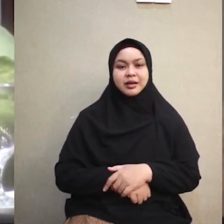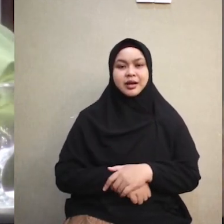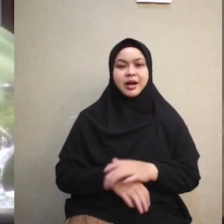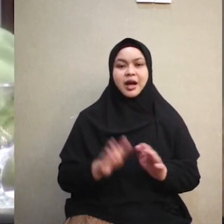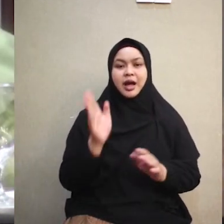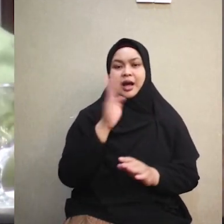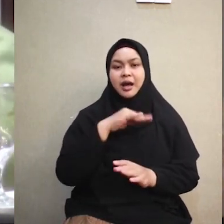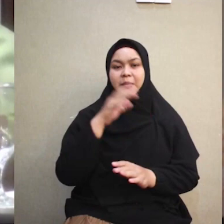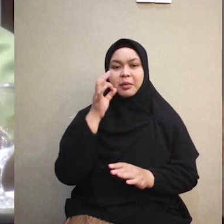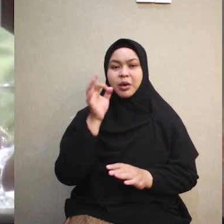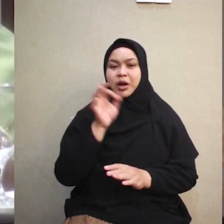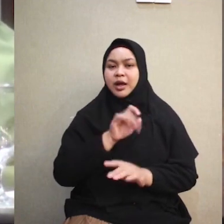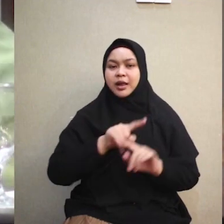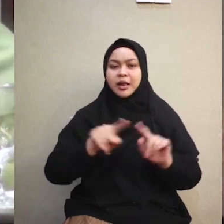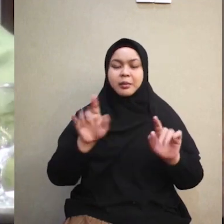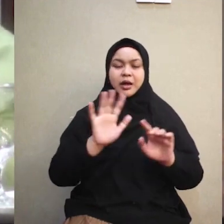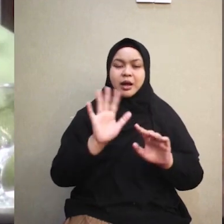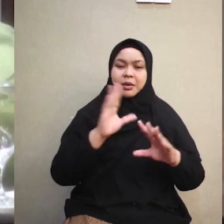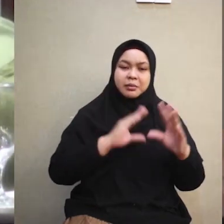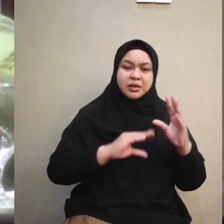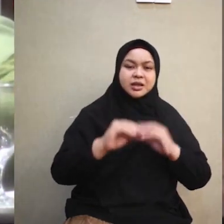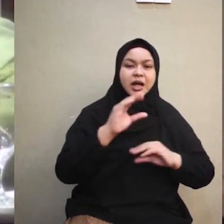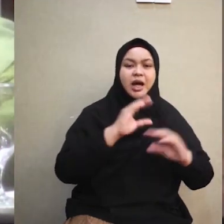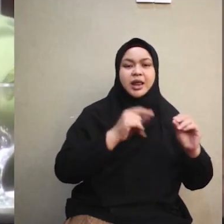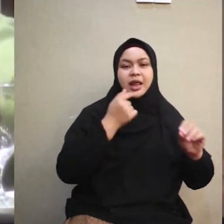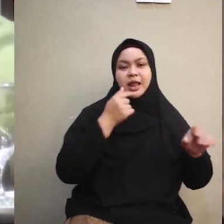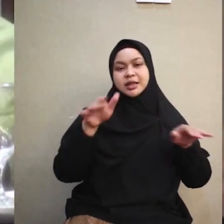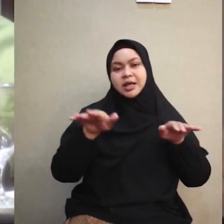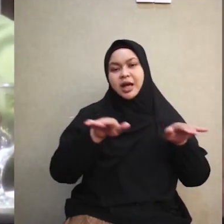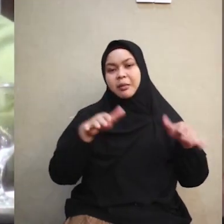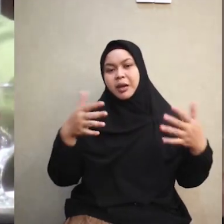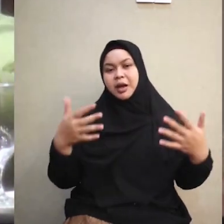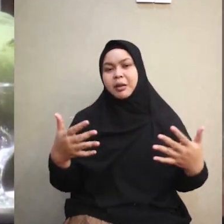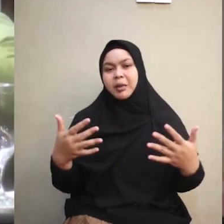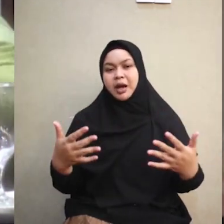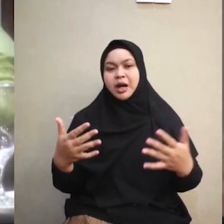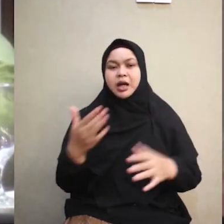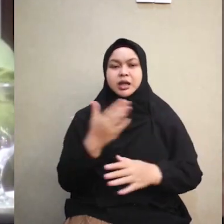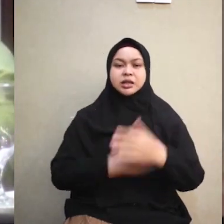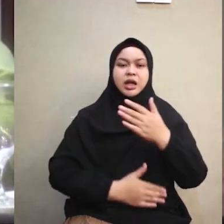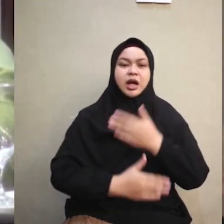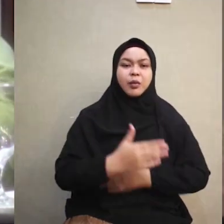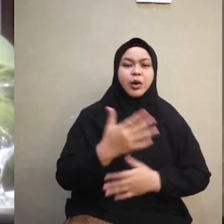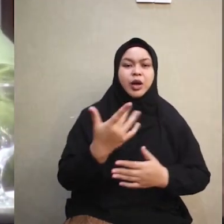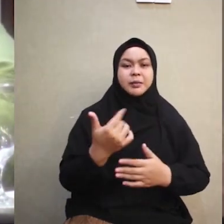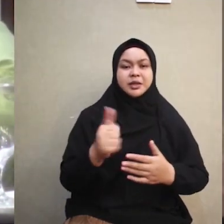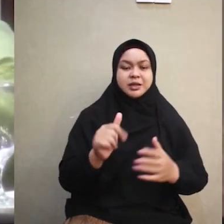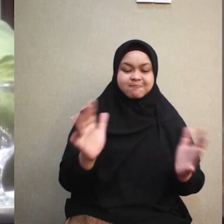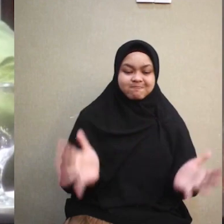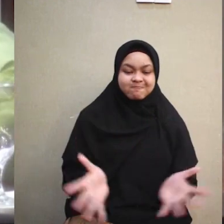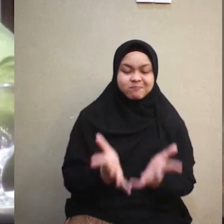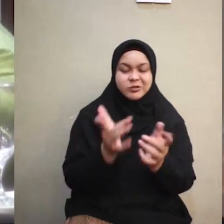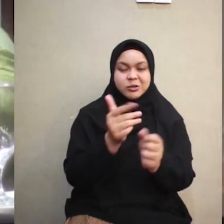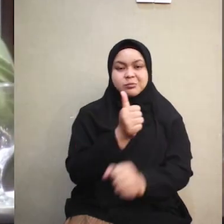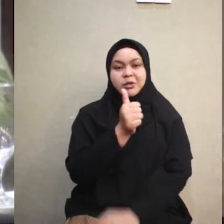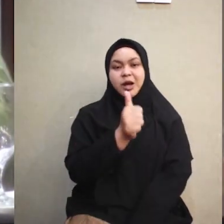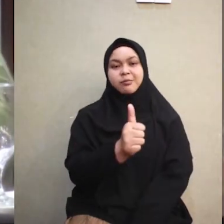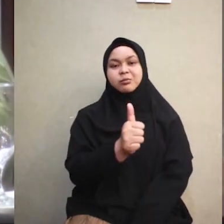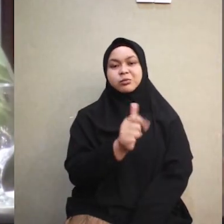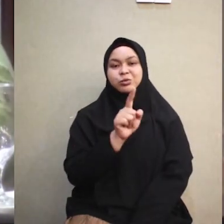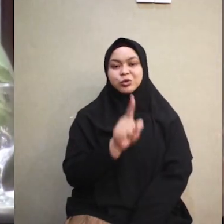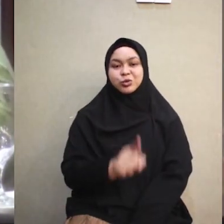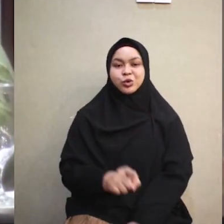pernah berbicara tentang strategi Bagaimana Kemudian disabilitas dimampukan untuk berproses secara